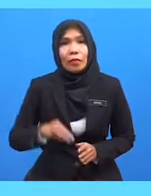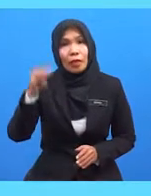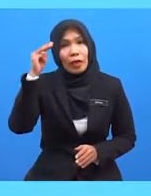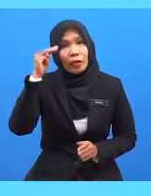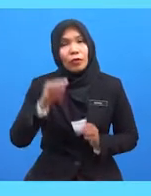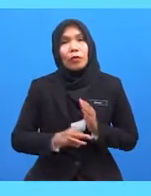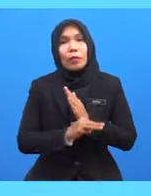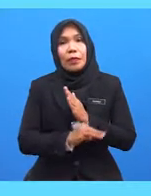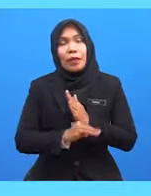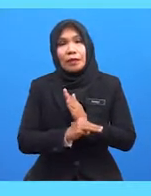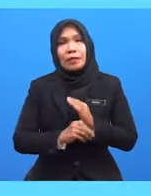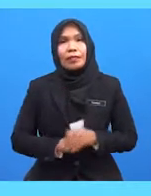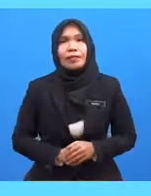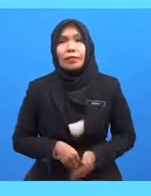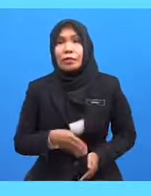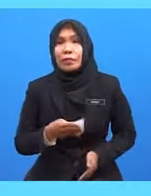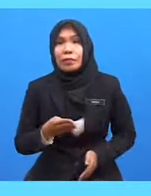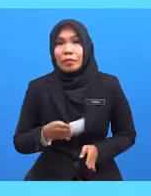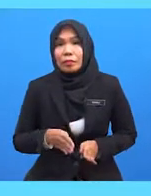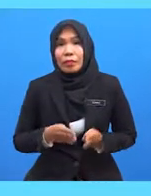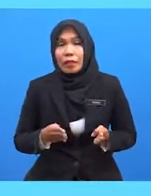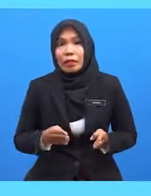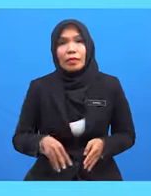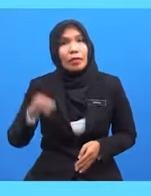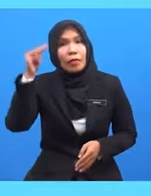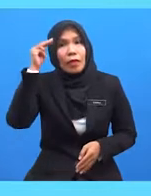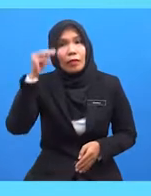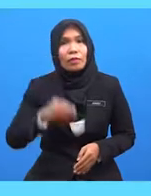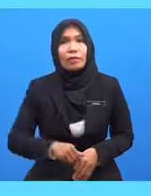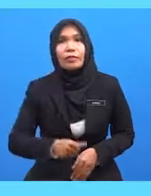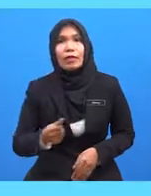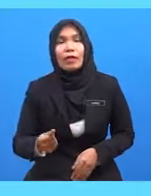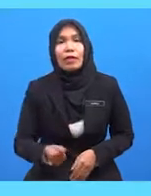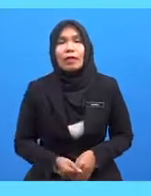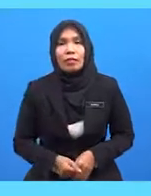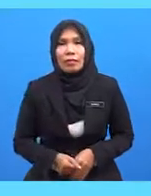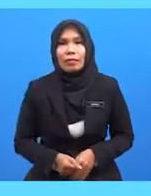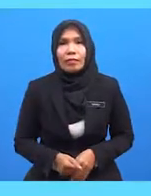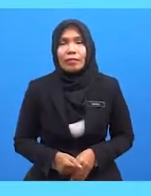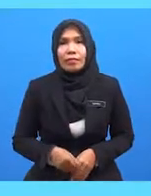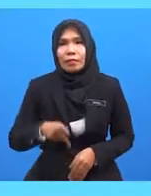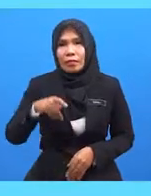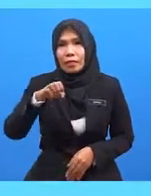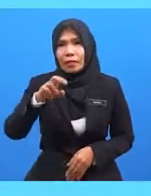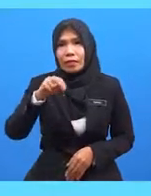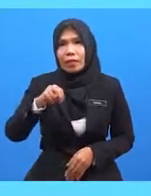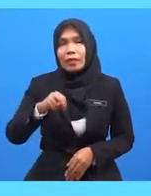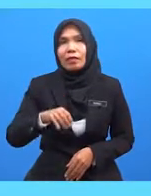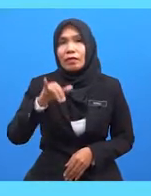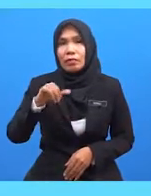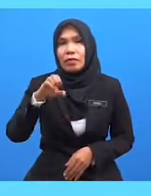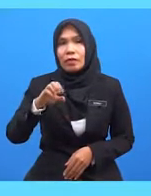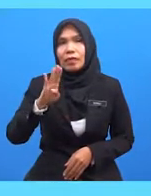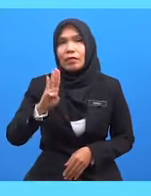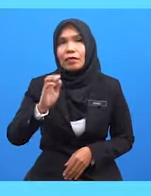penyebaran agama Islam, iaitu agama yang tinggi darjah kebudayaannya melalui